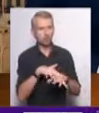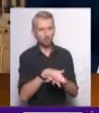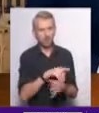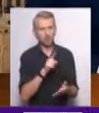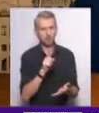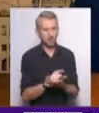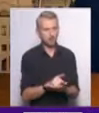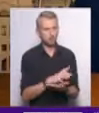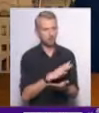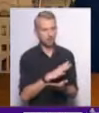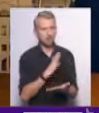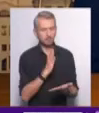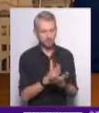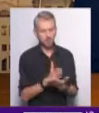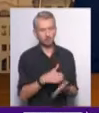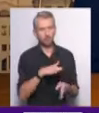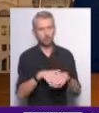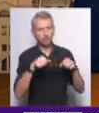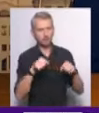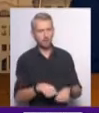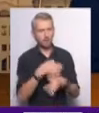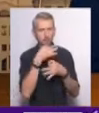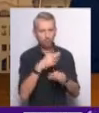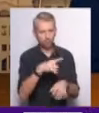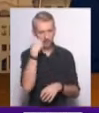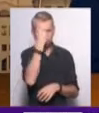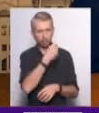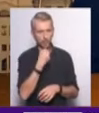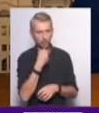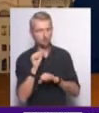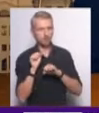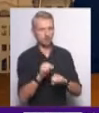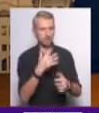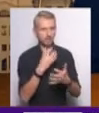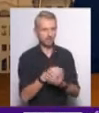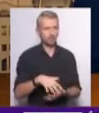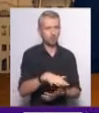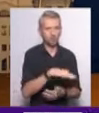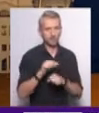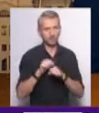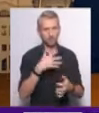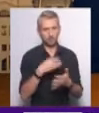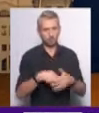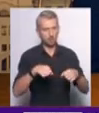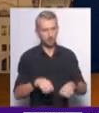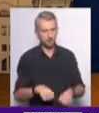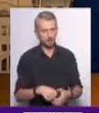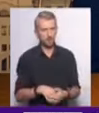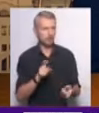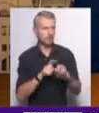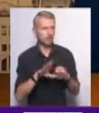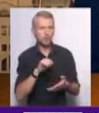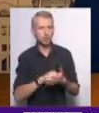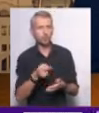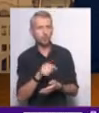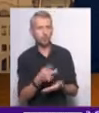будь-яким випадку, має повне право будь-яким чином захищати свій простір і захищати свої права. Незалежно від того,